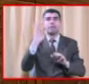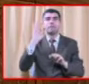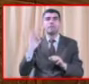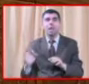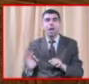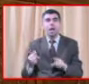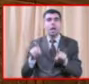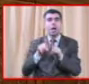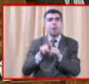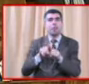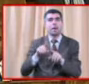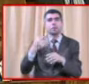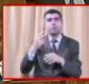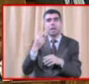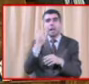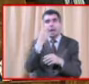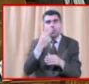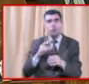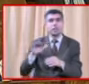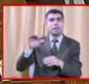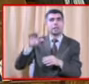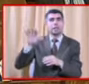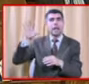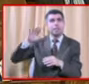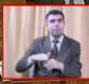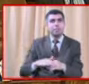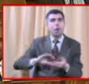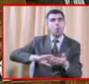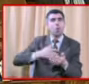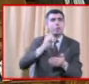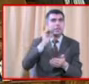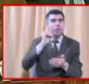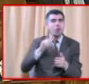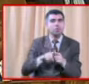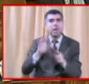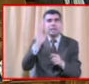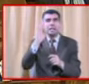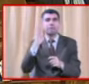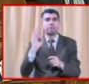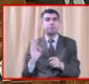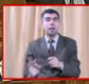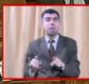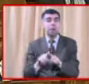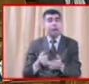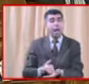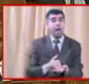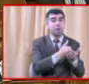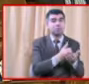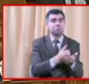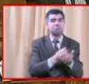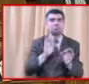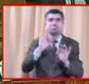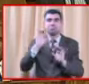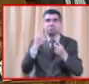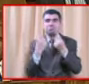قلميم يلا عندها 1، أزيلال يلا عندها 3 وما إلى غير ذلك. بمعنى تأمل بسيط كيجعلنا نقروا بأن بالفعل